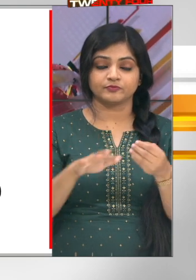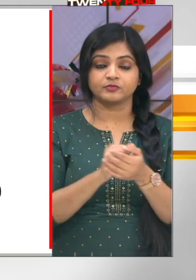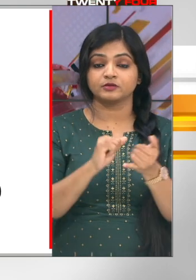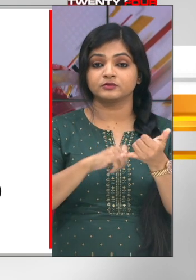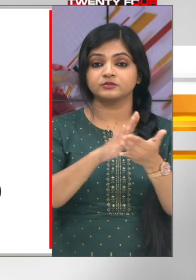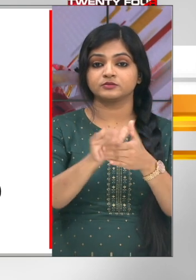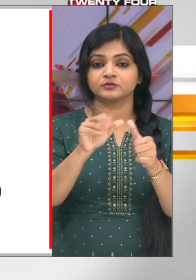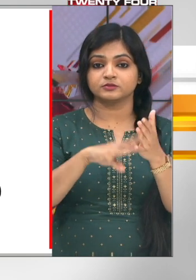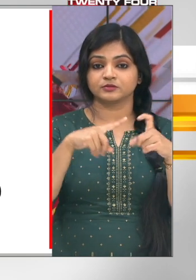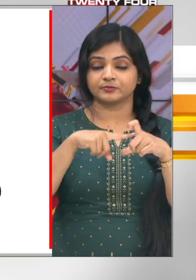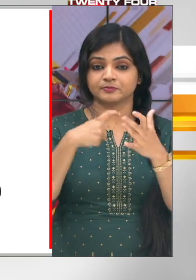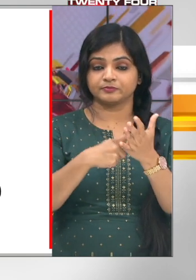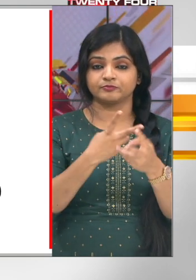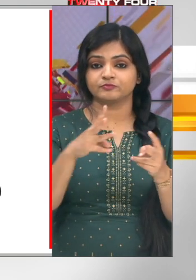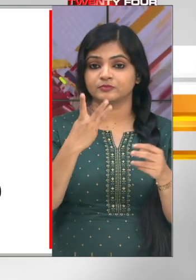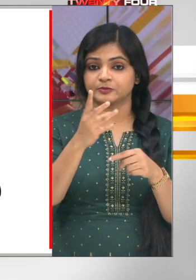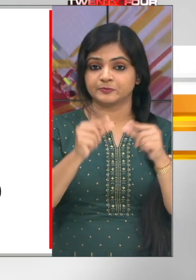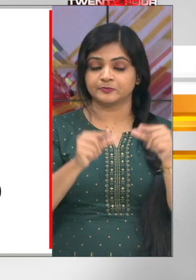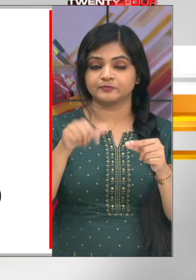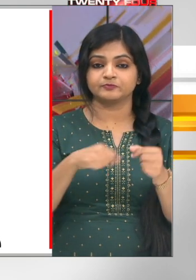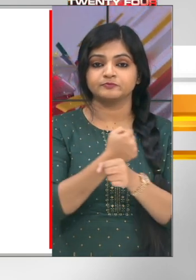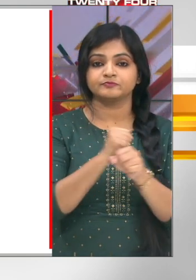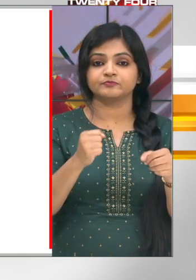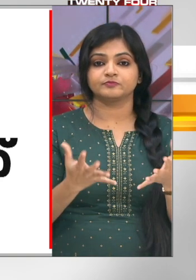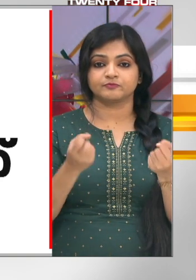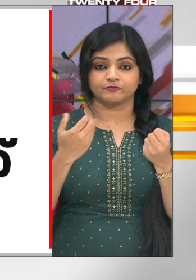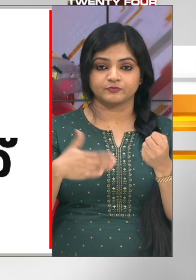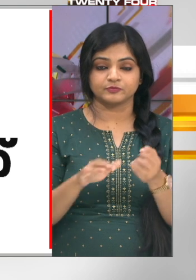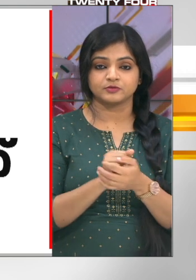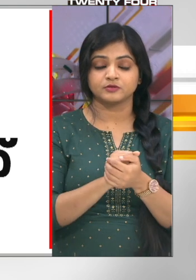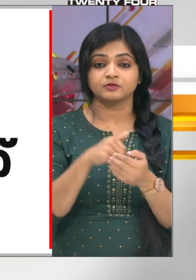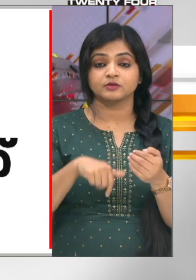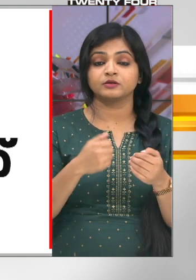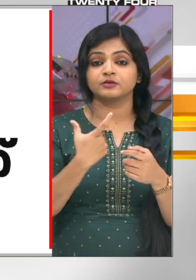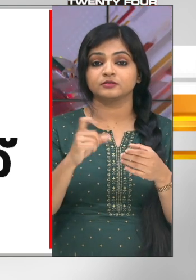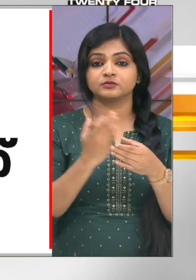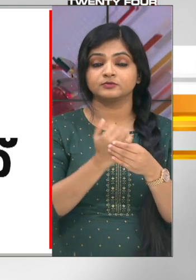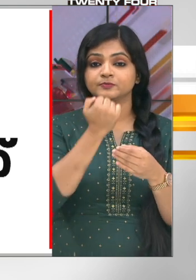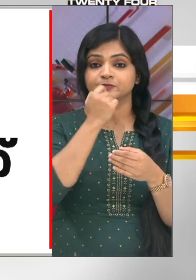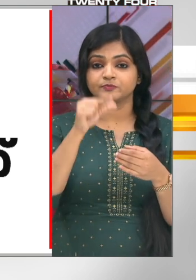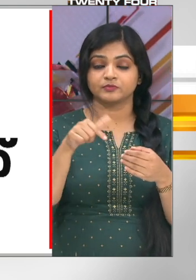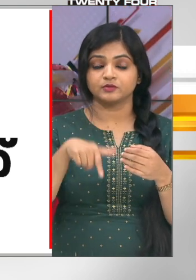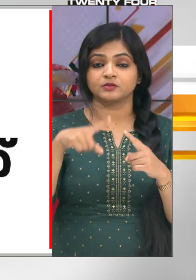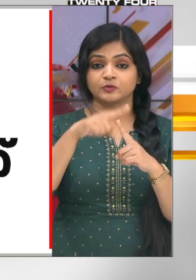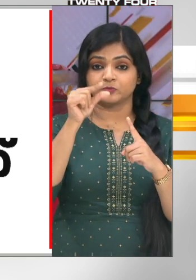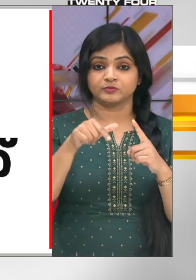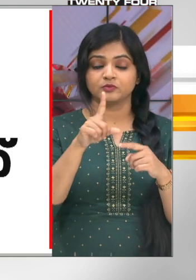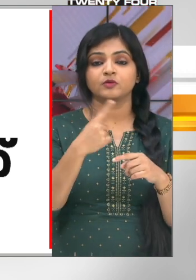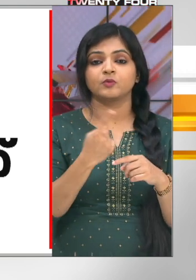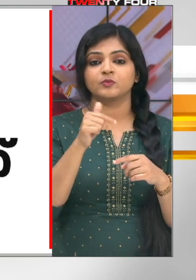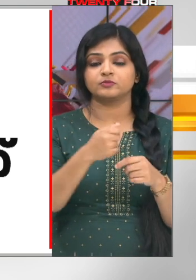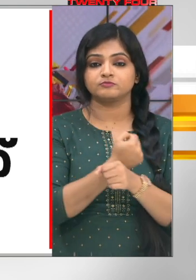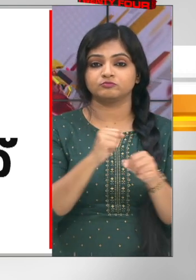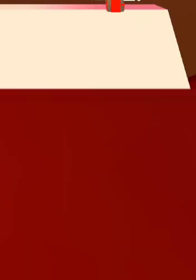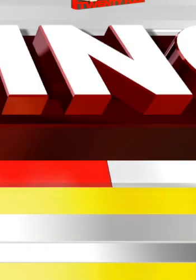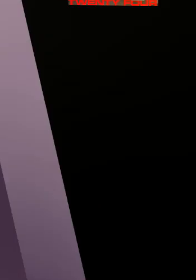സജാദ് എന്നിവർക്കാണ് നിലവിൽ ജാമ്യം ലഭിച്ചിട്ടുള്ളത് ഈ കേസിലെ 1-ാം പ്രതിയായ തൗസീഫിന് ഇപ്പോൾ ജാമ്യം ലഭിച്ചിട്ടില്ല മറ്റ് 3 പേർക്കും